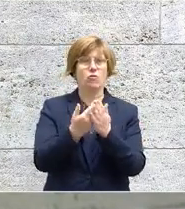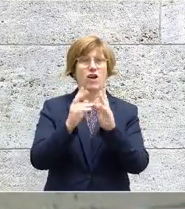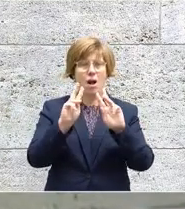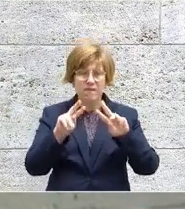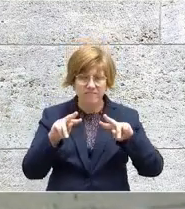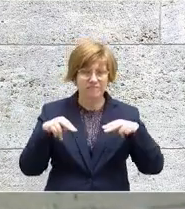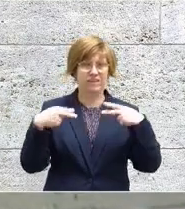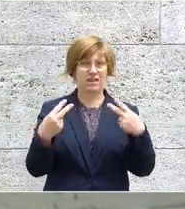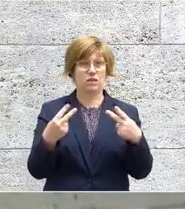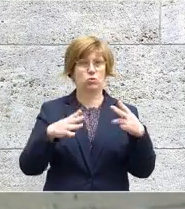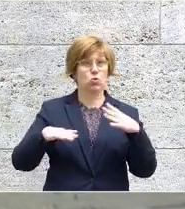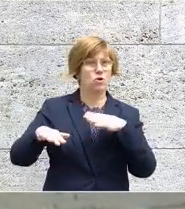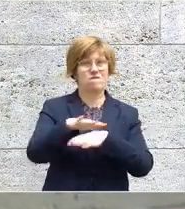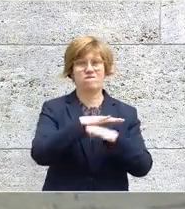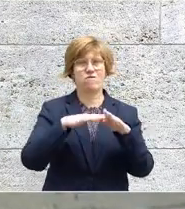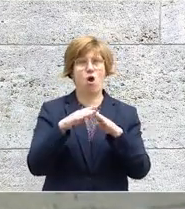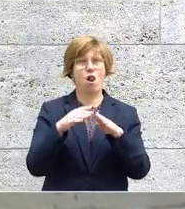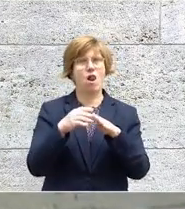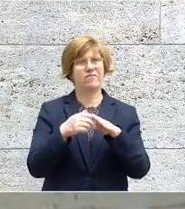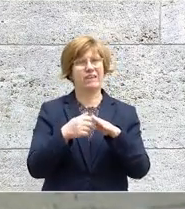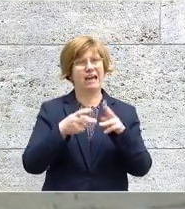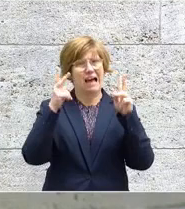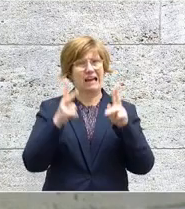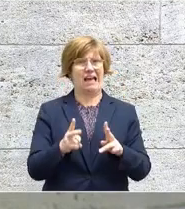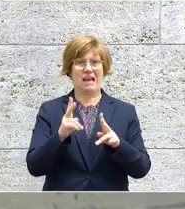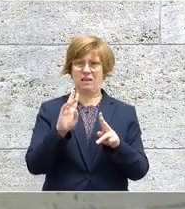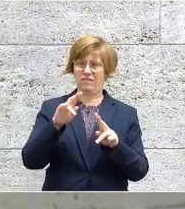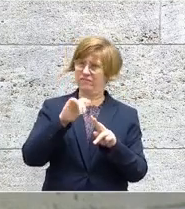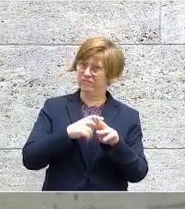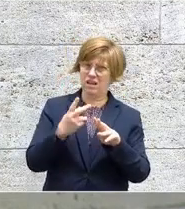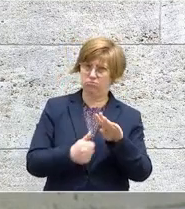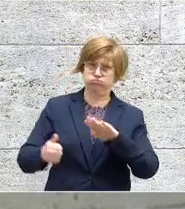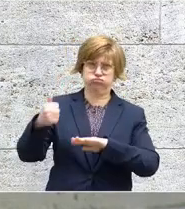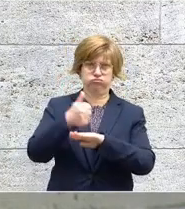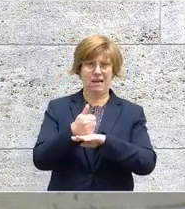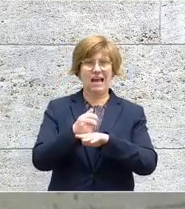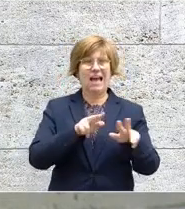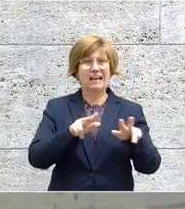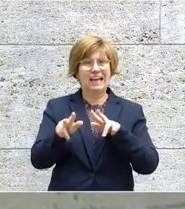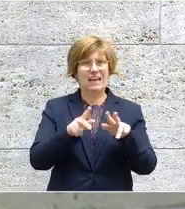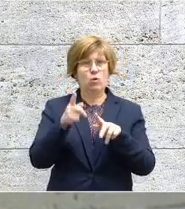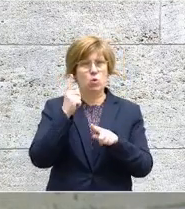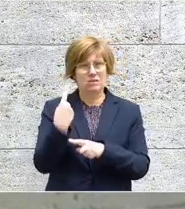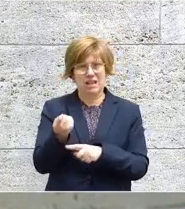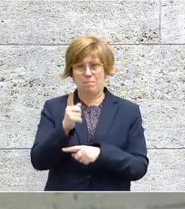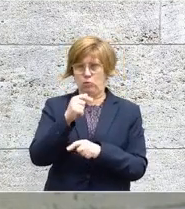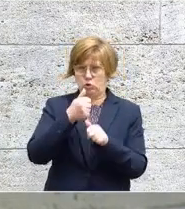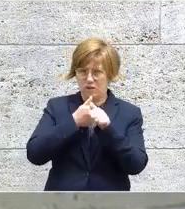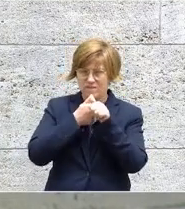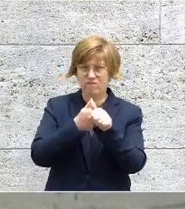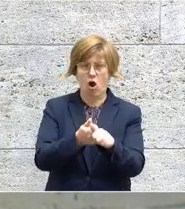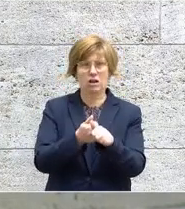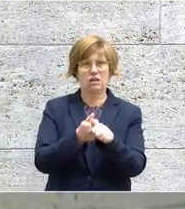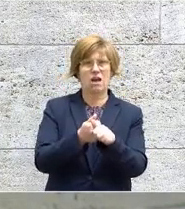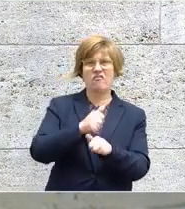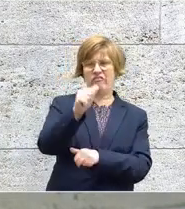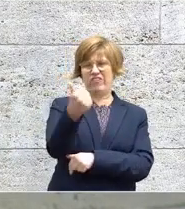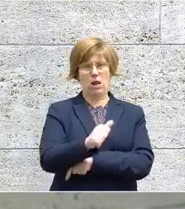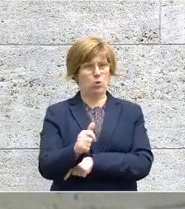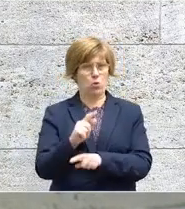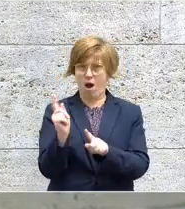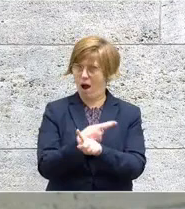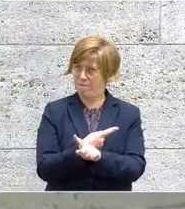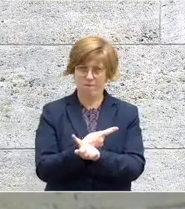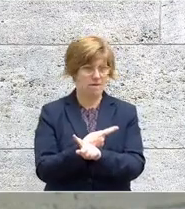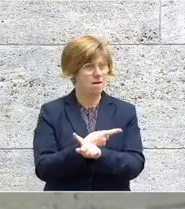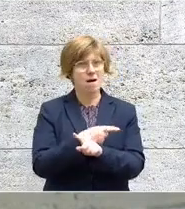die Wiederherstellung der vollkommenen Majestät des Rechts. Die Regierung selbst muss darauf bedacht sein, jede Willkür zu vermeiden. Sie